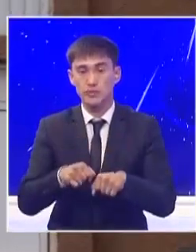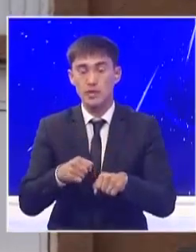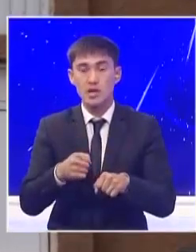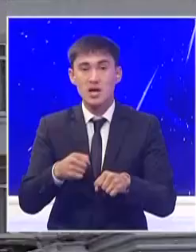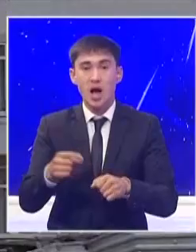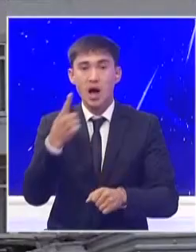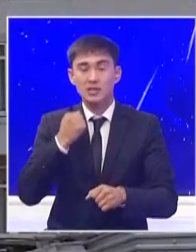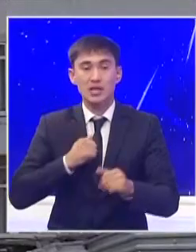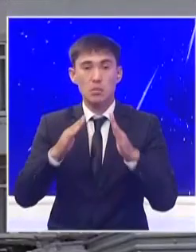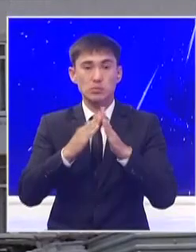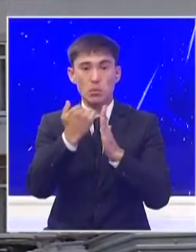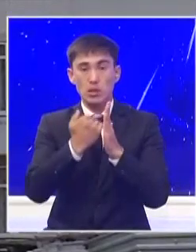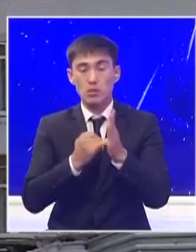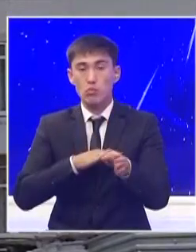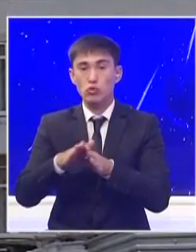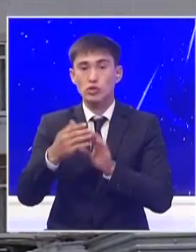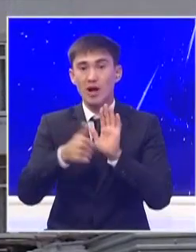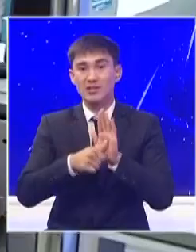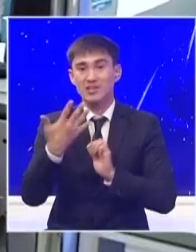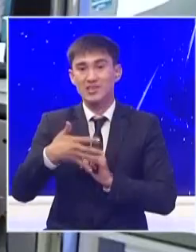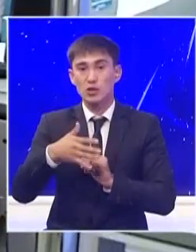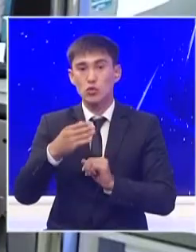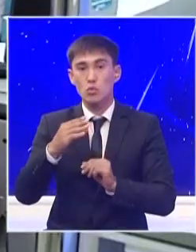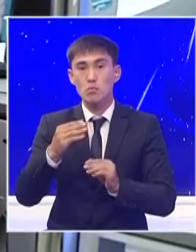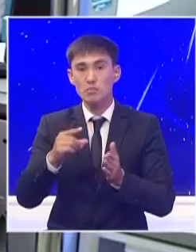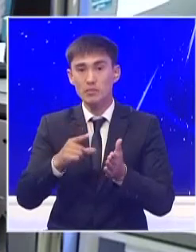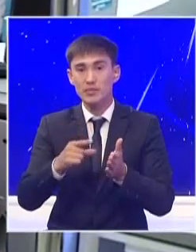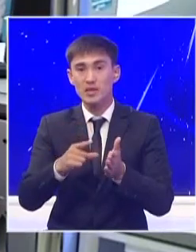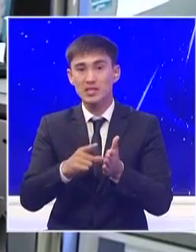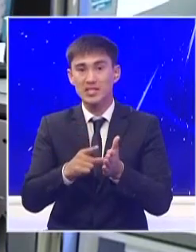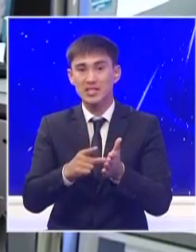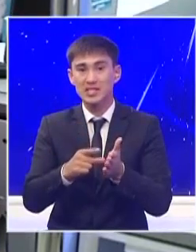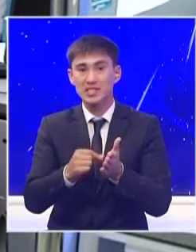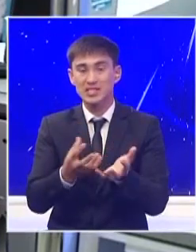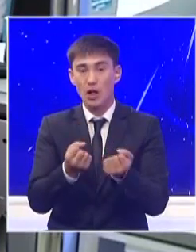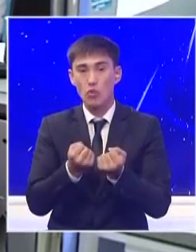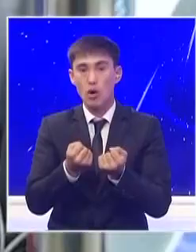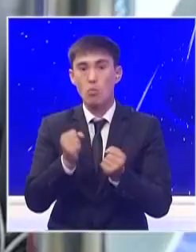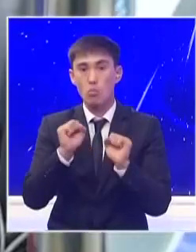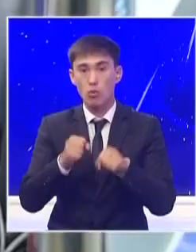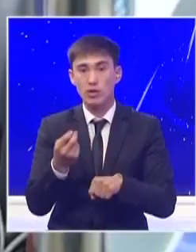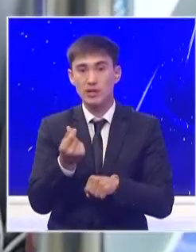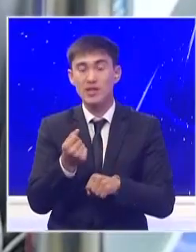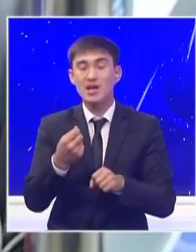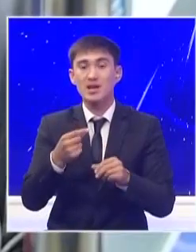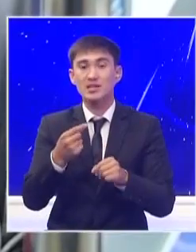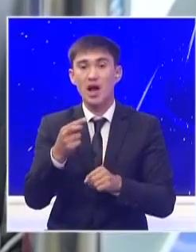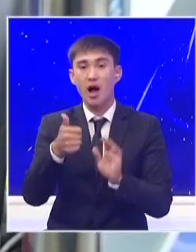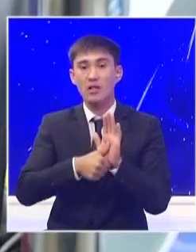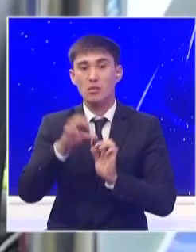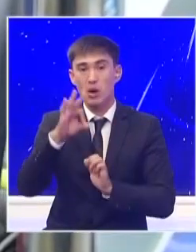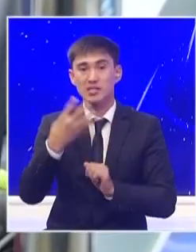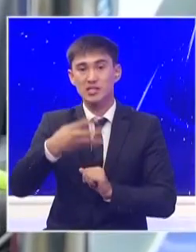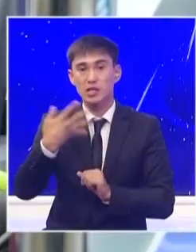Демек, әскери баспана бағдарламасы бойынша 6,50 несиесін алуға болады. Яғни 6% ипотека бойынша 50%